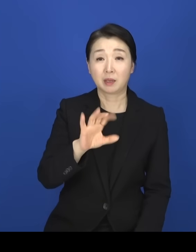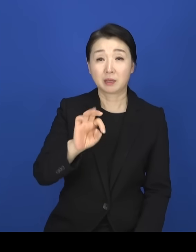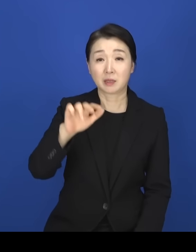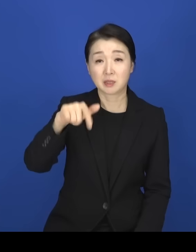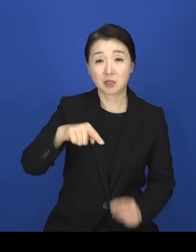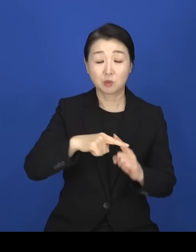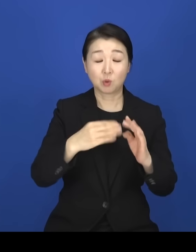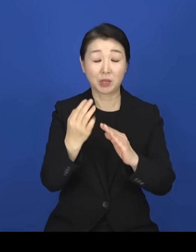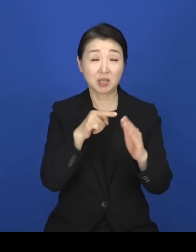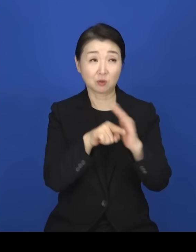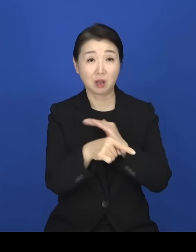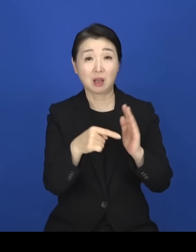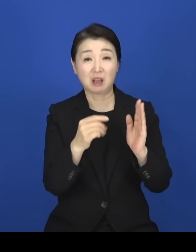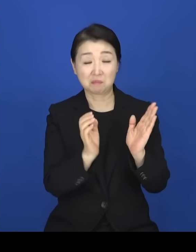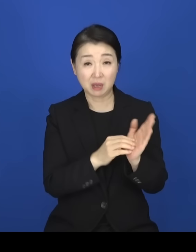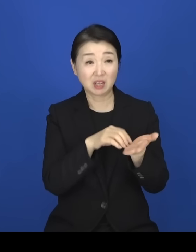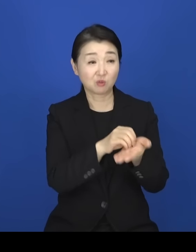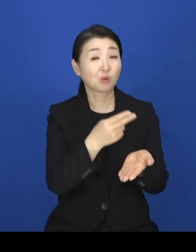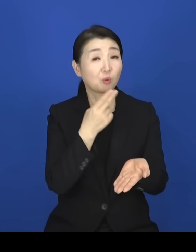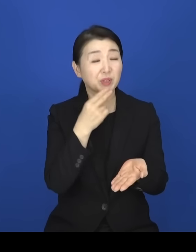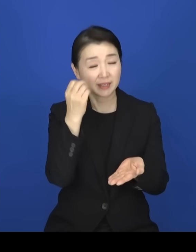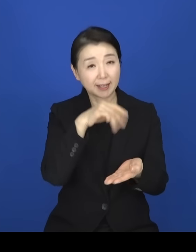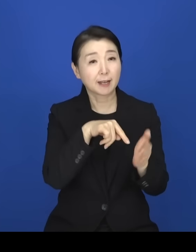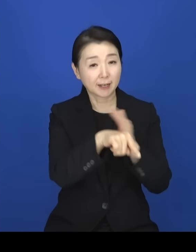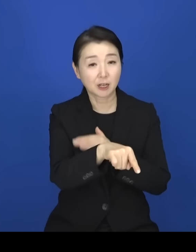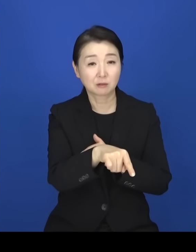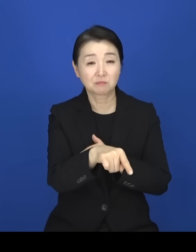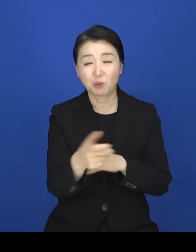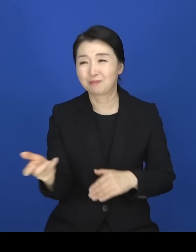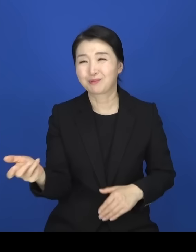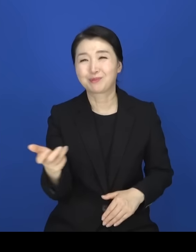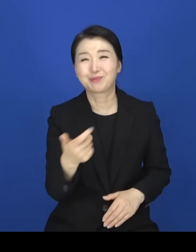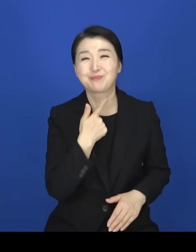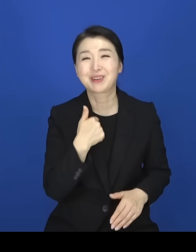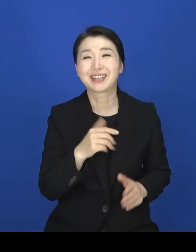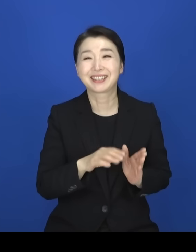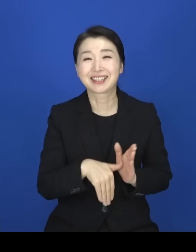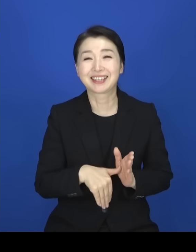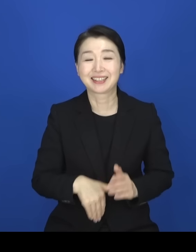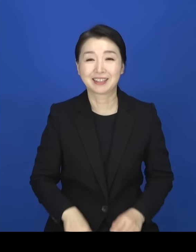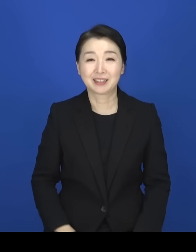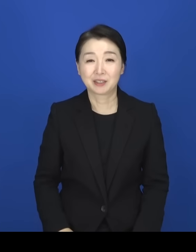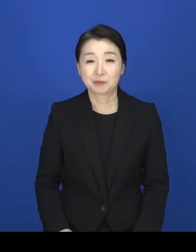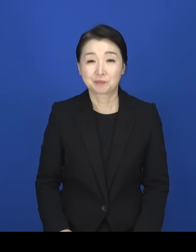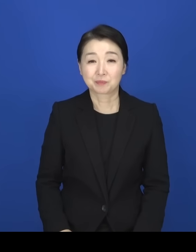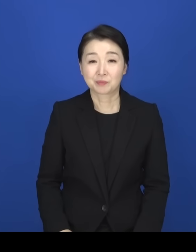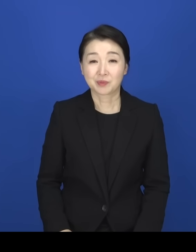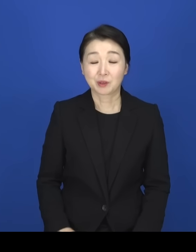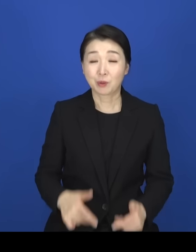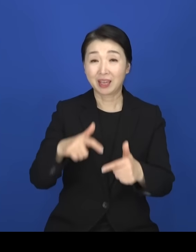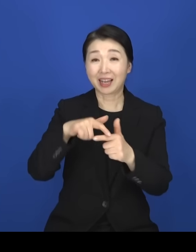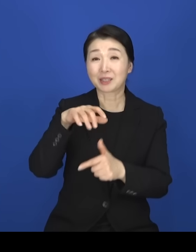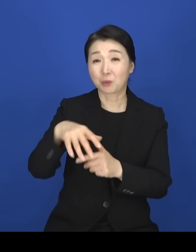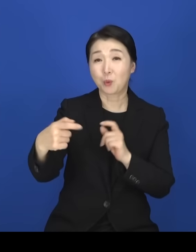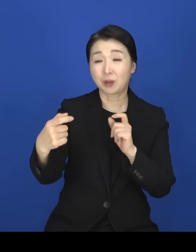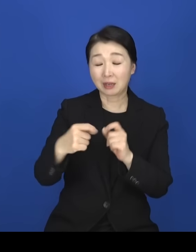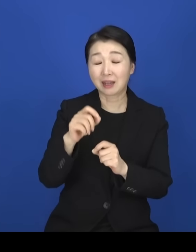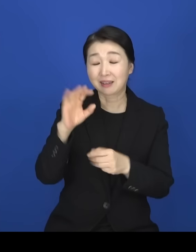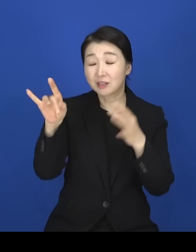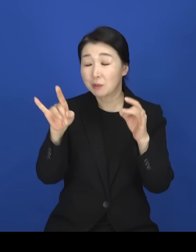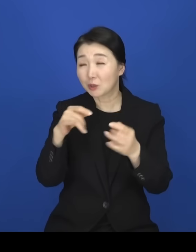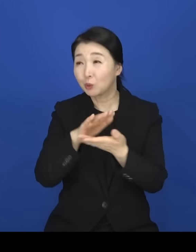자주 갔었어요. 네. 등록을 하지 않았지만은 예. 그때는 막 돌아다닐 때니까. 예. 그리고 그 뭐 청담동 근처였으니까는 예. 클럽에서 놀다 또